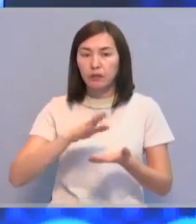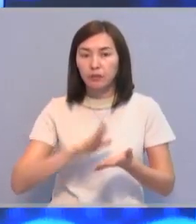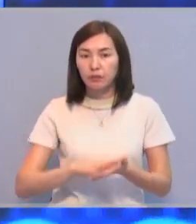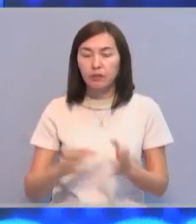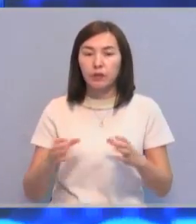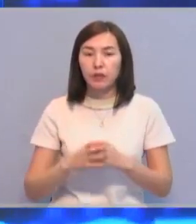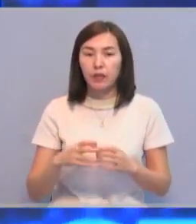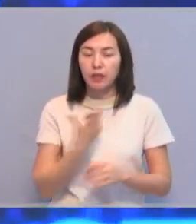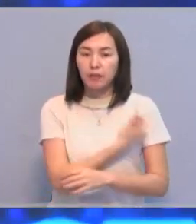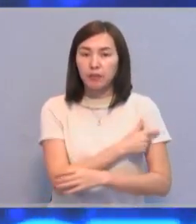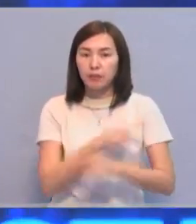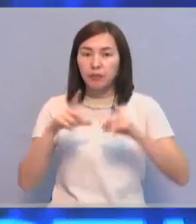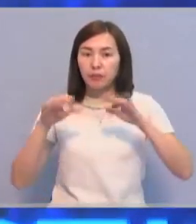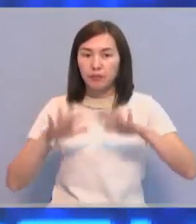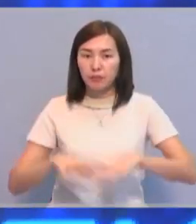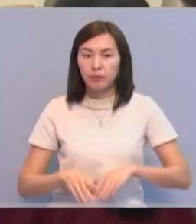регистрационной кампании в поликлинике.